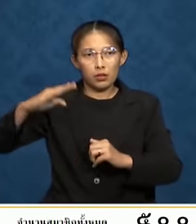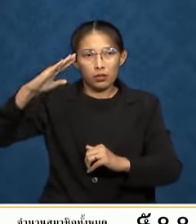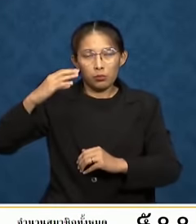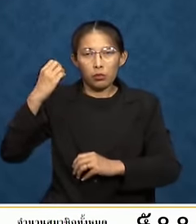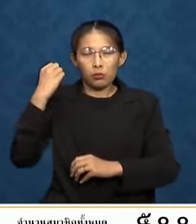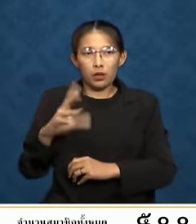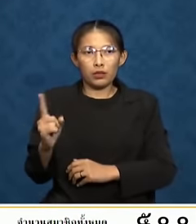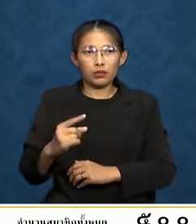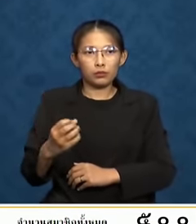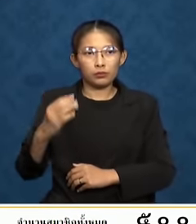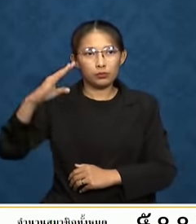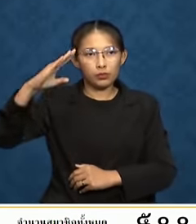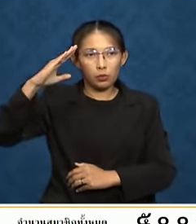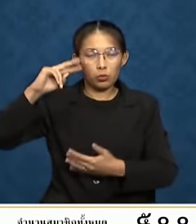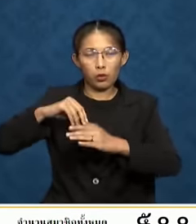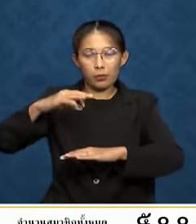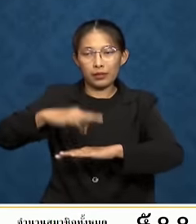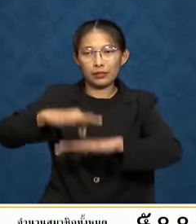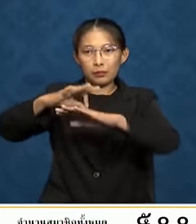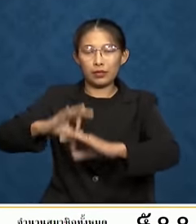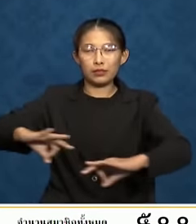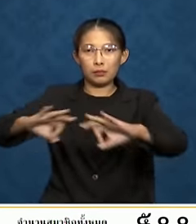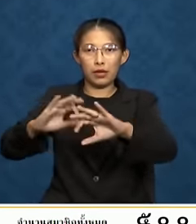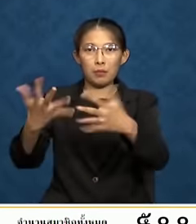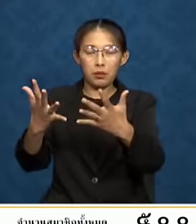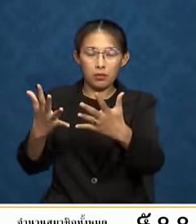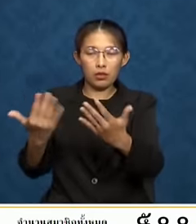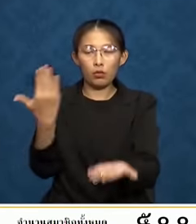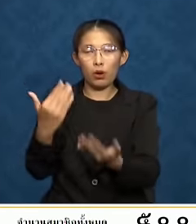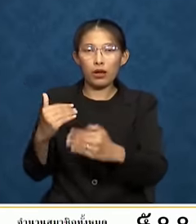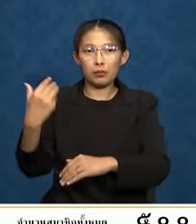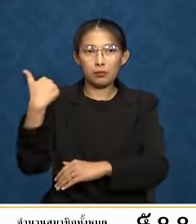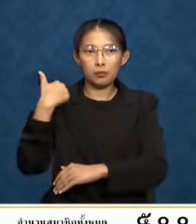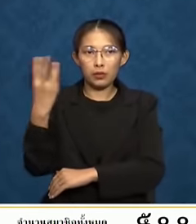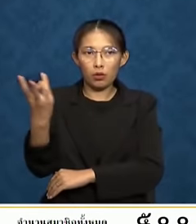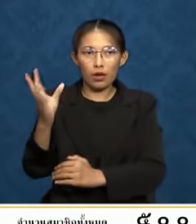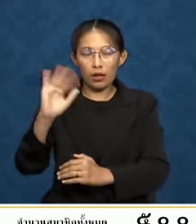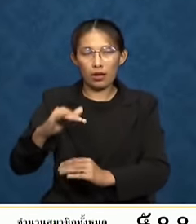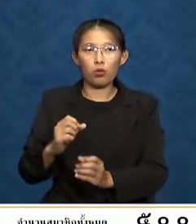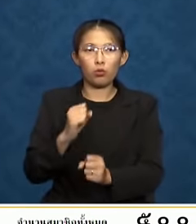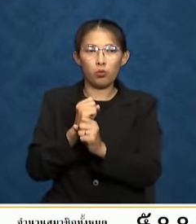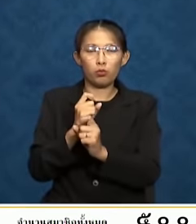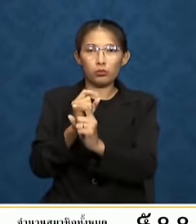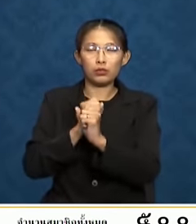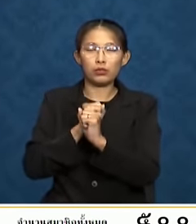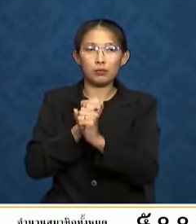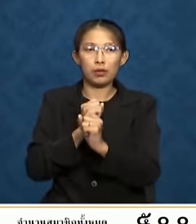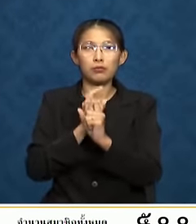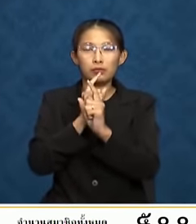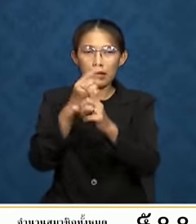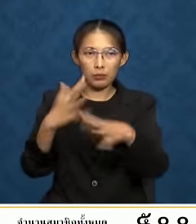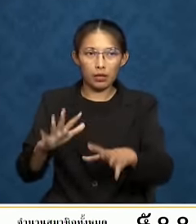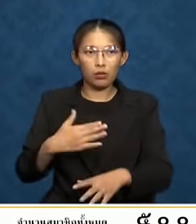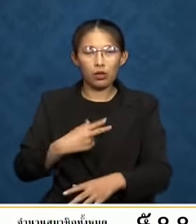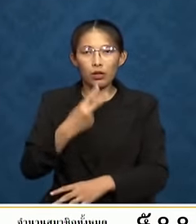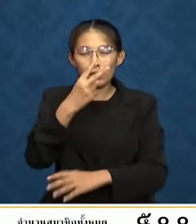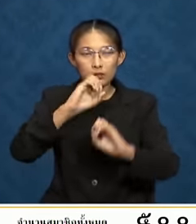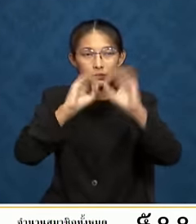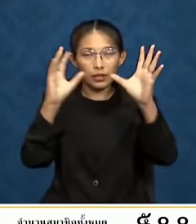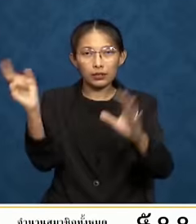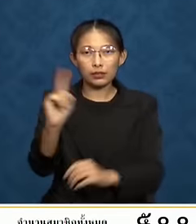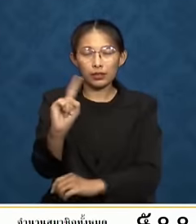คือนายพลซึ่งไม่ใช่ตำแหน่งหลักไม่ควรมีหรือมีน้อยซึ่งผมก็ดำเนินการแล้วและท่านจะเห็นชัดที่